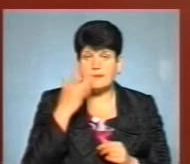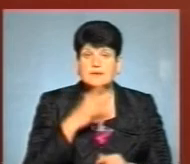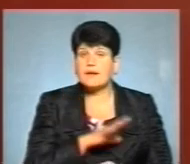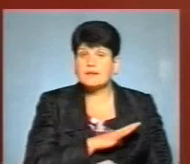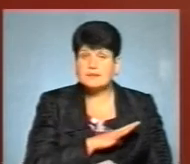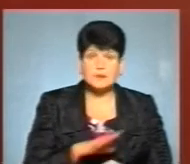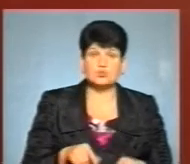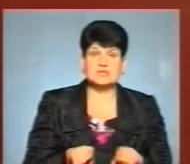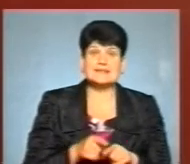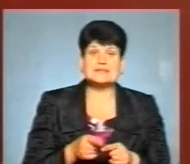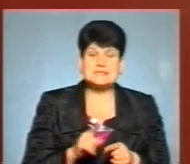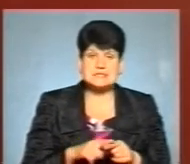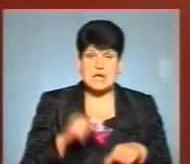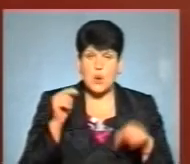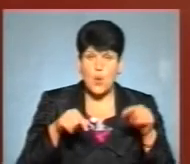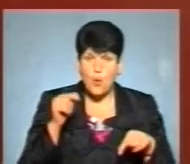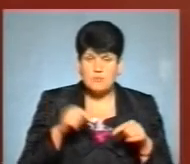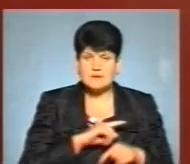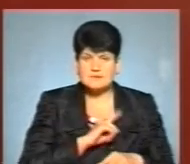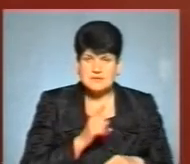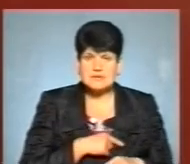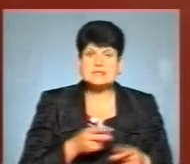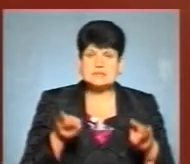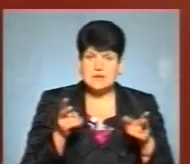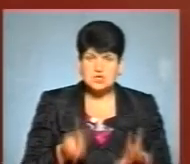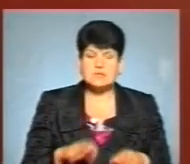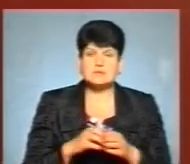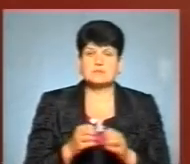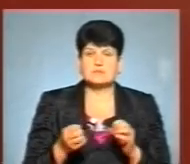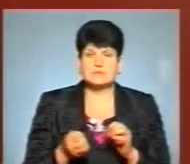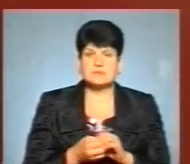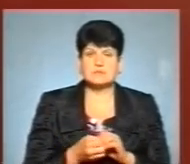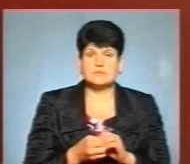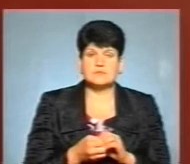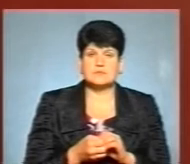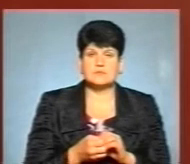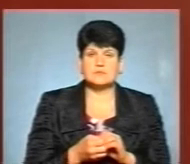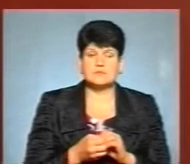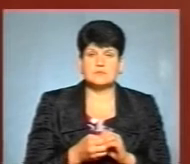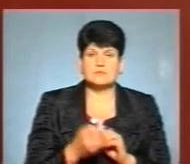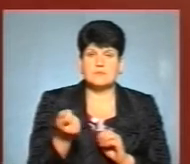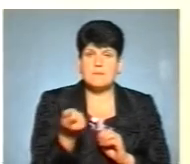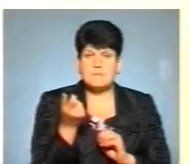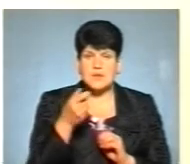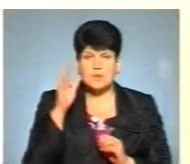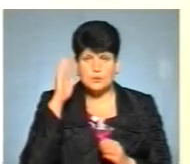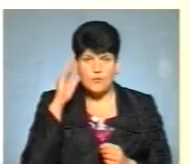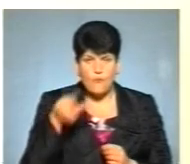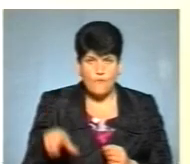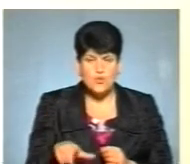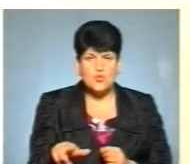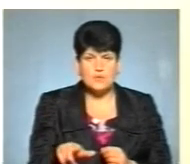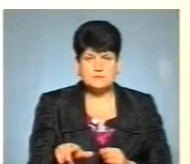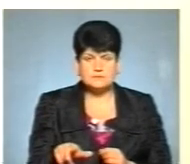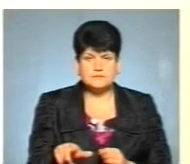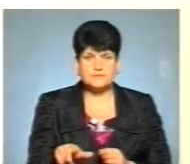таких опадів сильних, чи все одно залишається загроза мілководдя водойм? Мілководдя залишається,